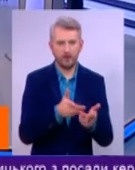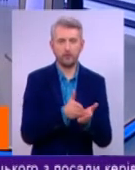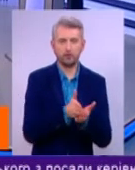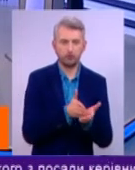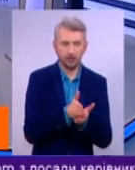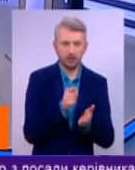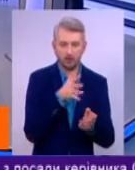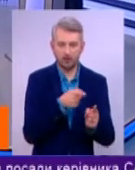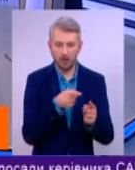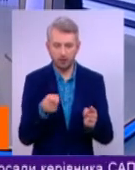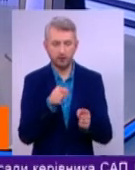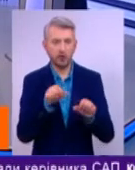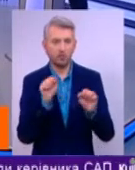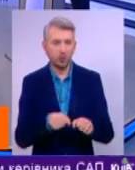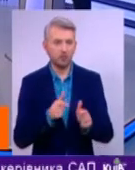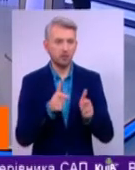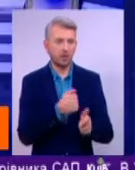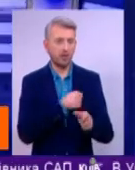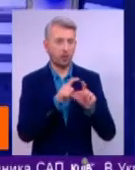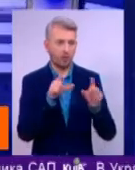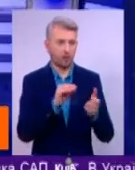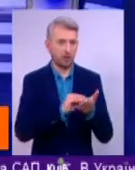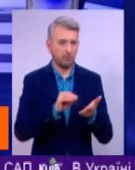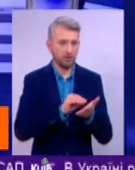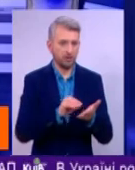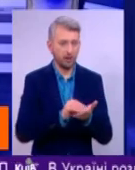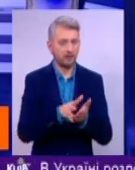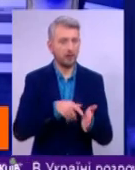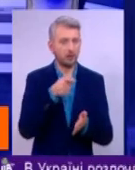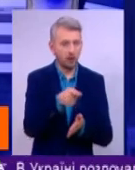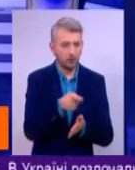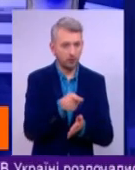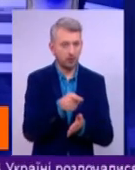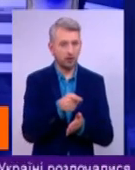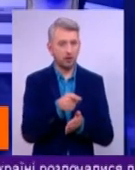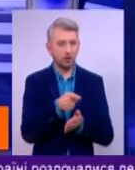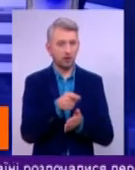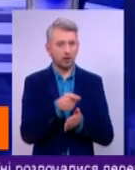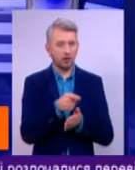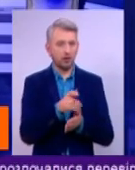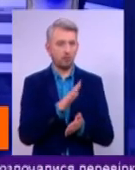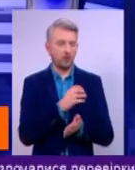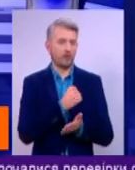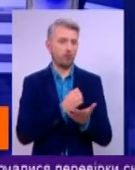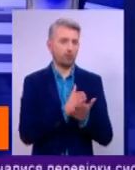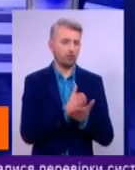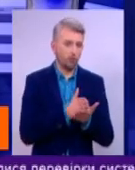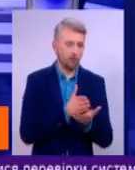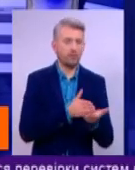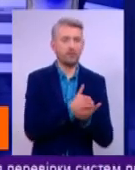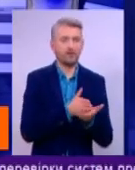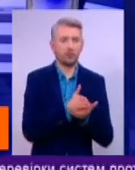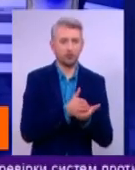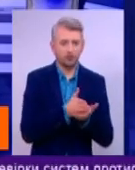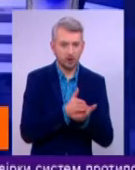відслужити цей термін, він може піти в військкомати, написати заяву, поки ще не військовослужбовцем, стати військовослужбовцем, служити,